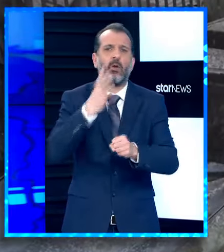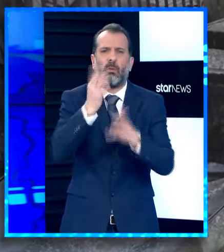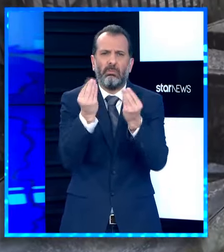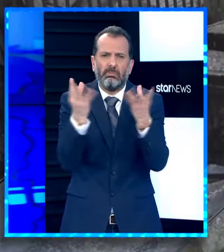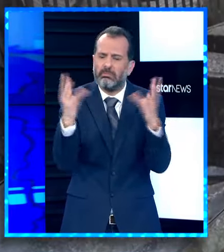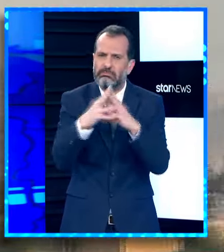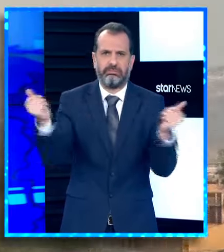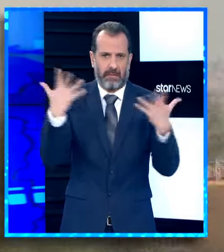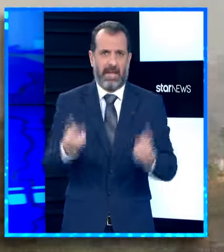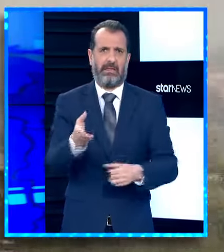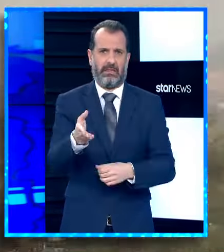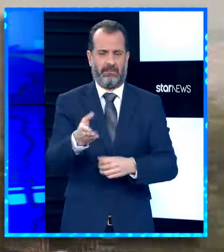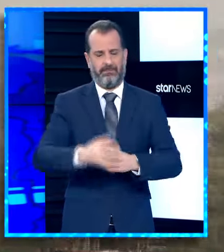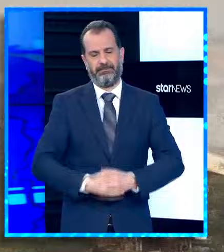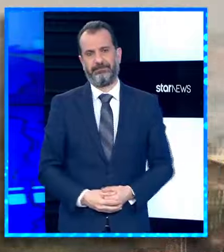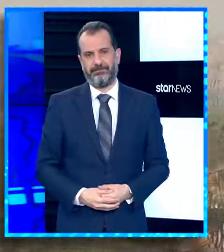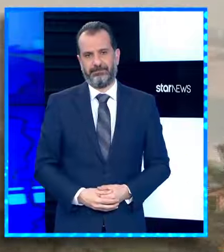αγνοούμενοι.